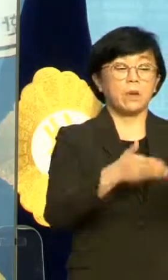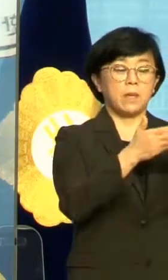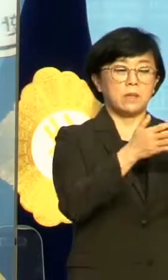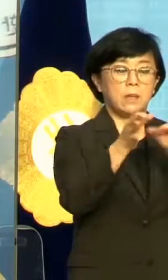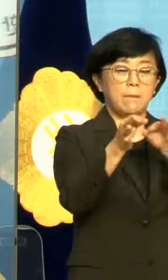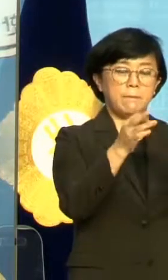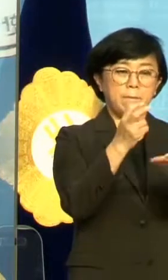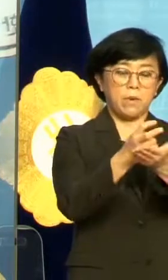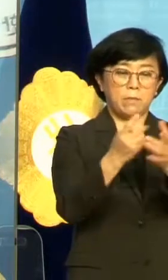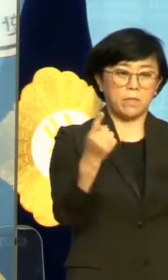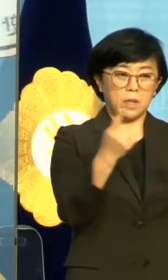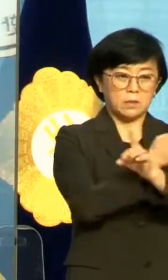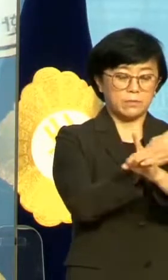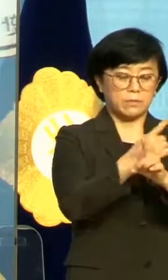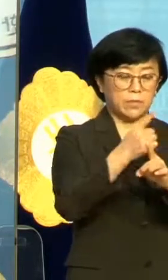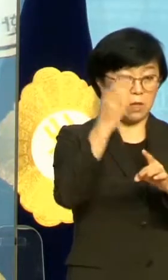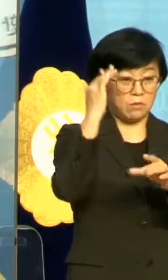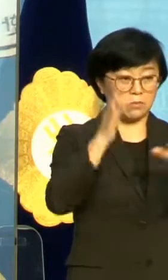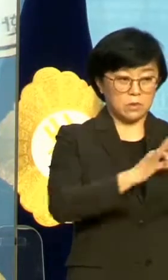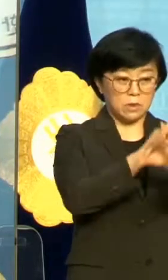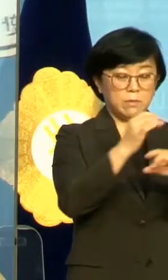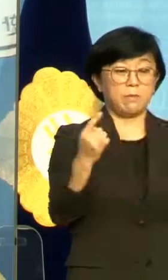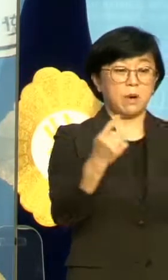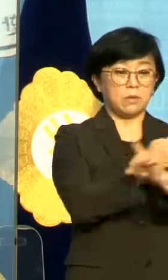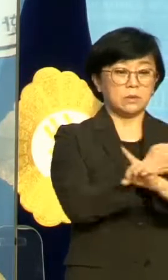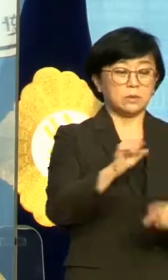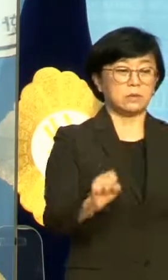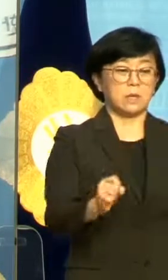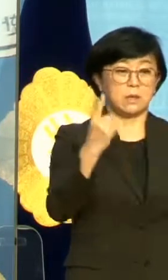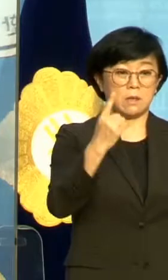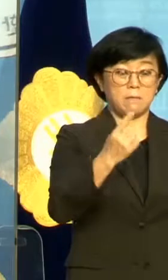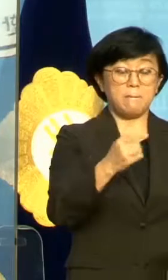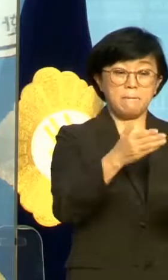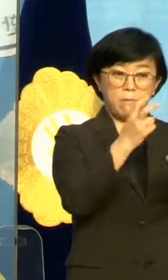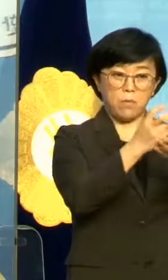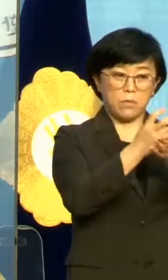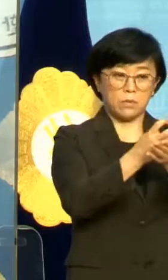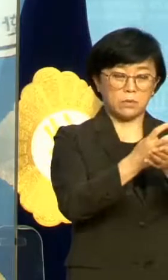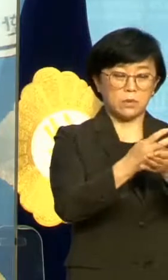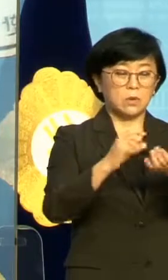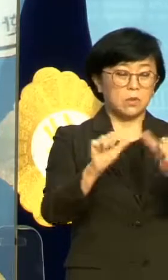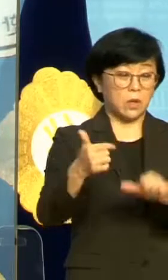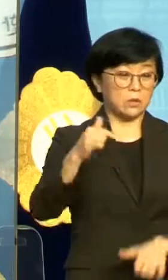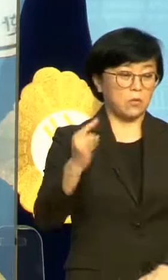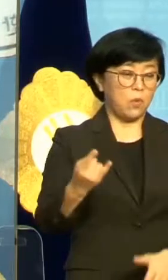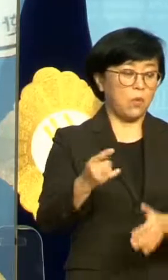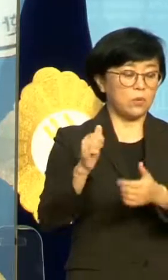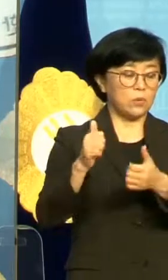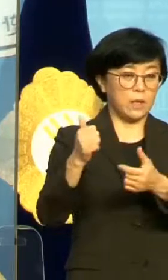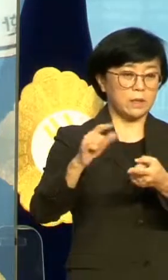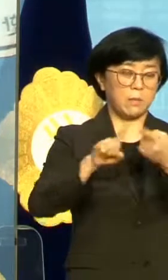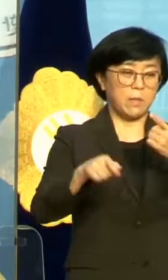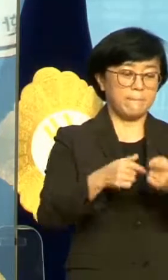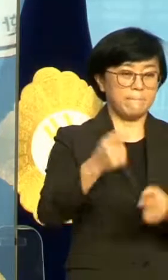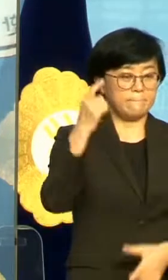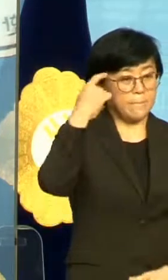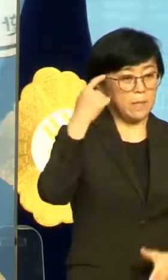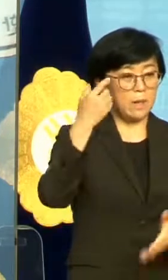개정안은 대한민국 경제를 근본적으로 바꾸는 계기가 될 법 아니고 고도의 찬 원이 남기고 간 유지가 담긴 법원이라는